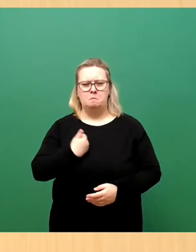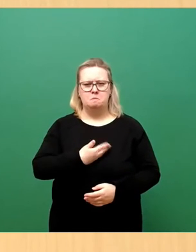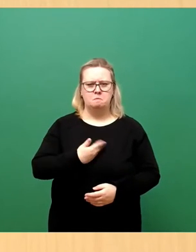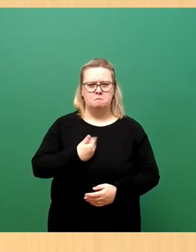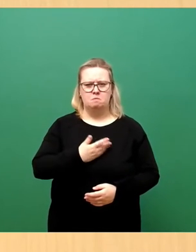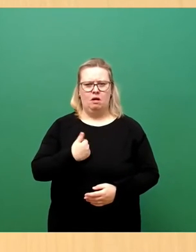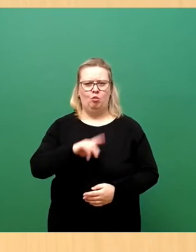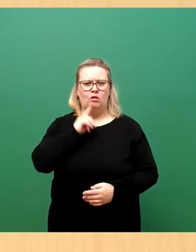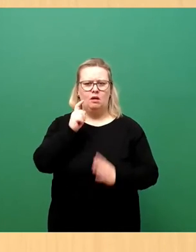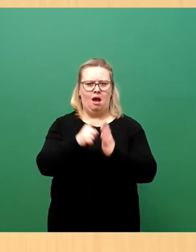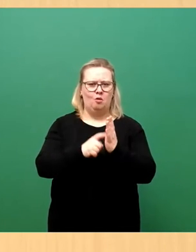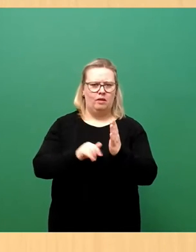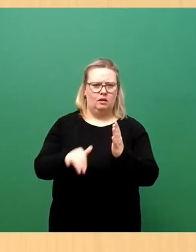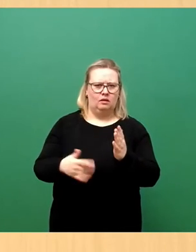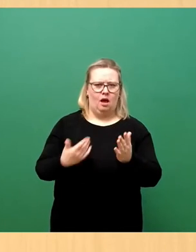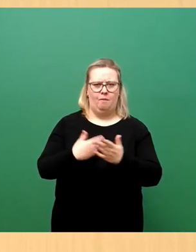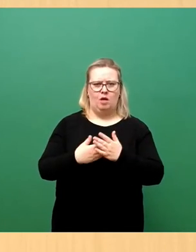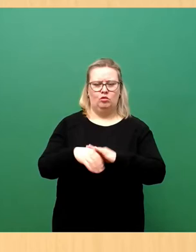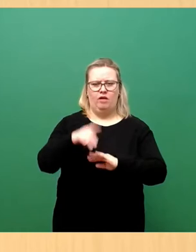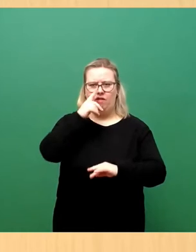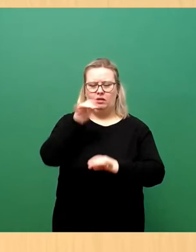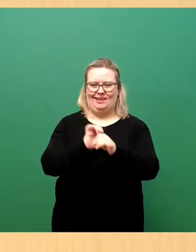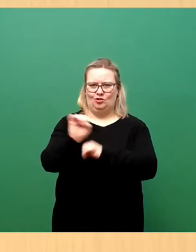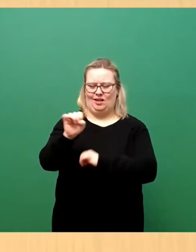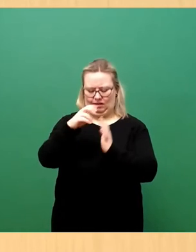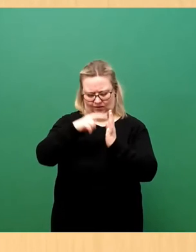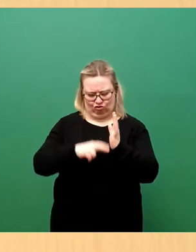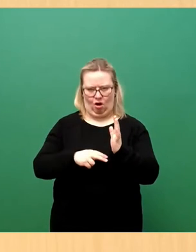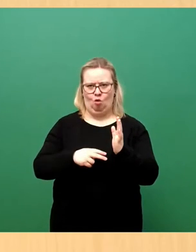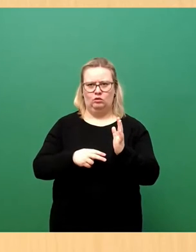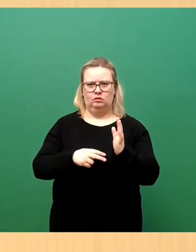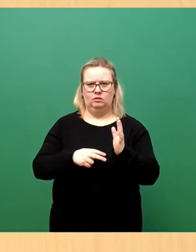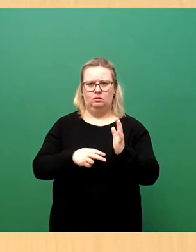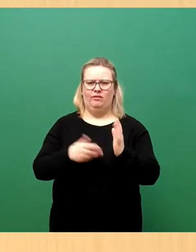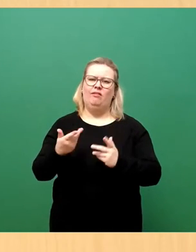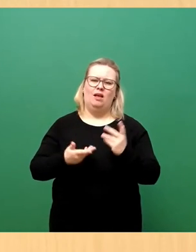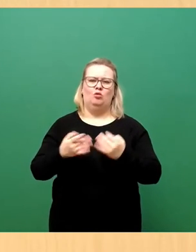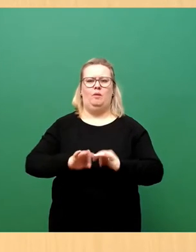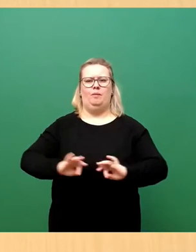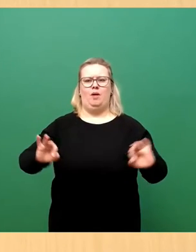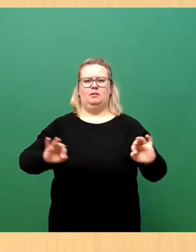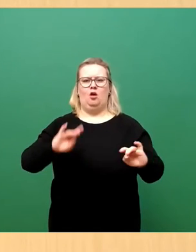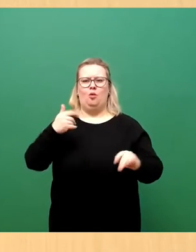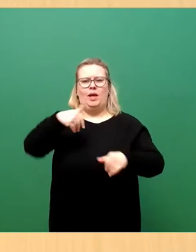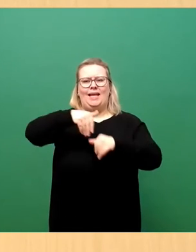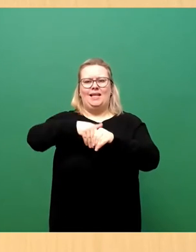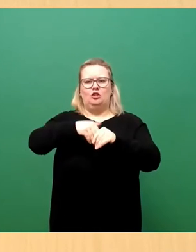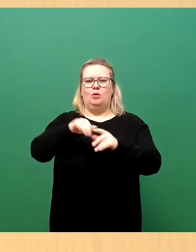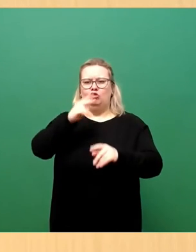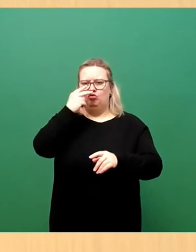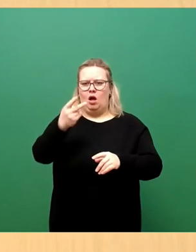gebracht werden, wenn man da in das Begründungswerk bei den Dissidenten reinschaut. Da wäre es doch manchmal angebracht, man würde sich inhaltlich mit den Themen